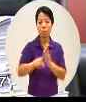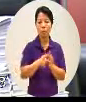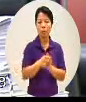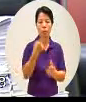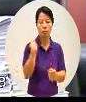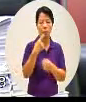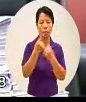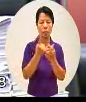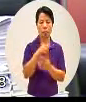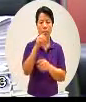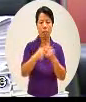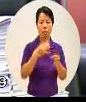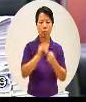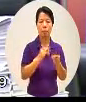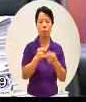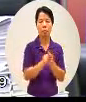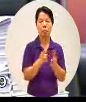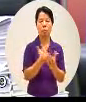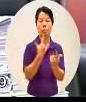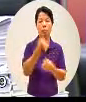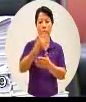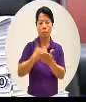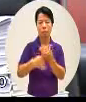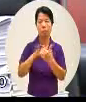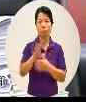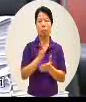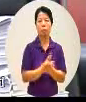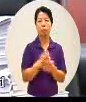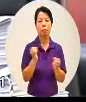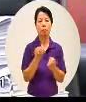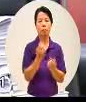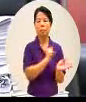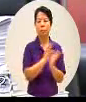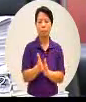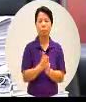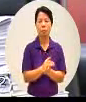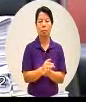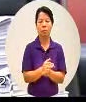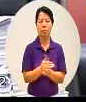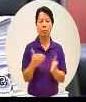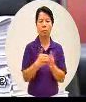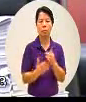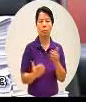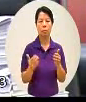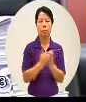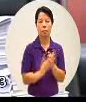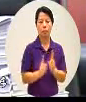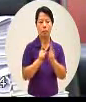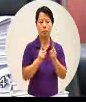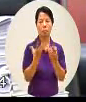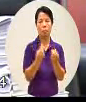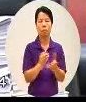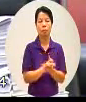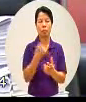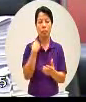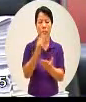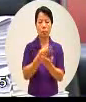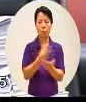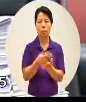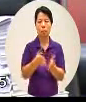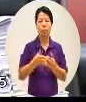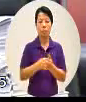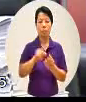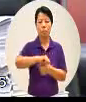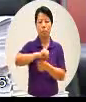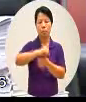度100年度一样都没法度达到我们的预算数，那我们的负债是不是越